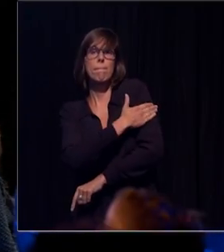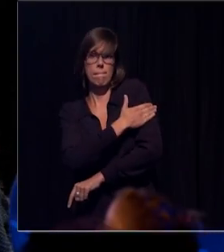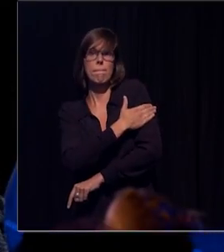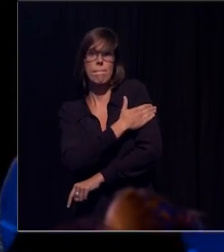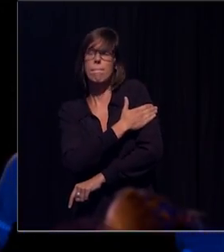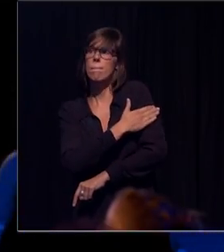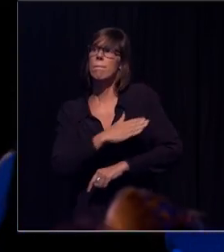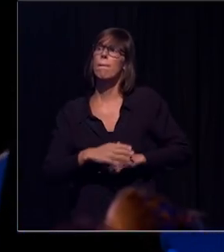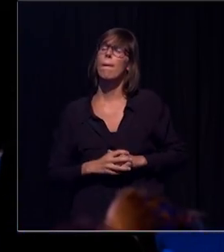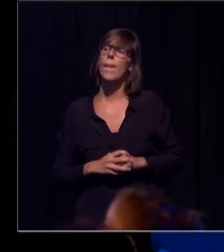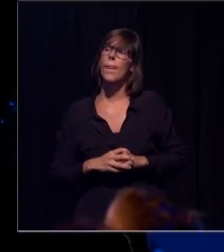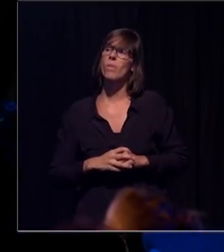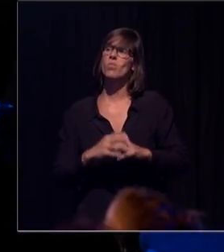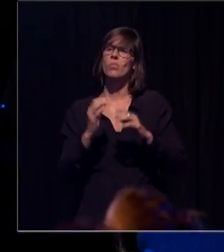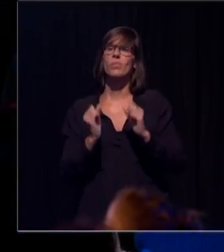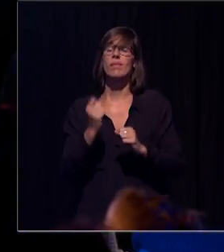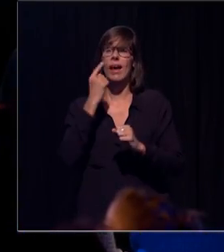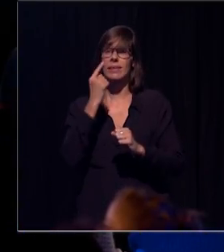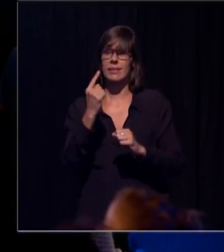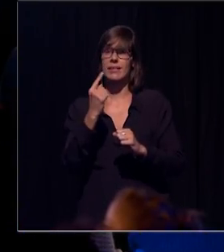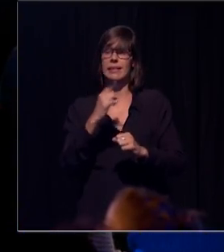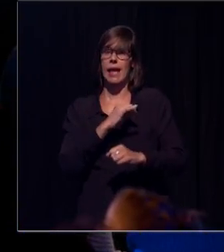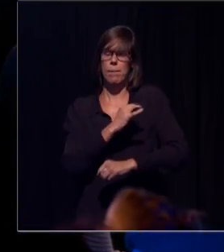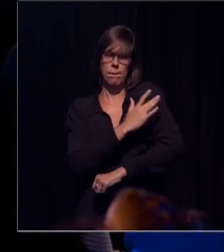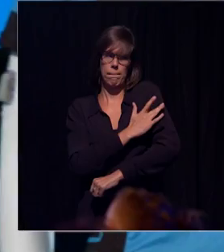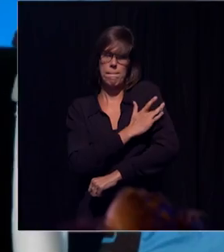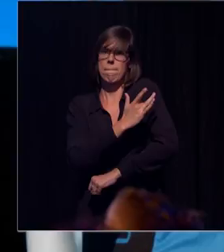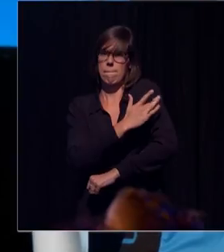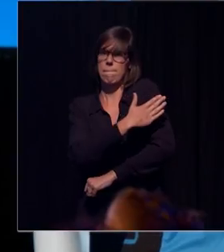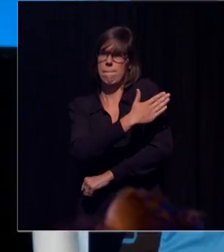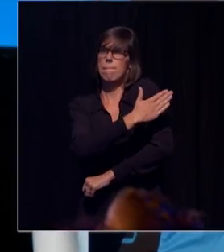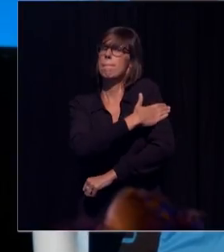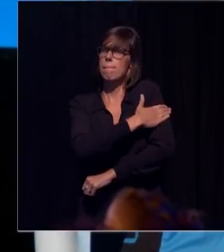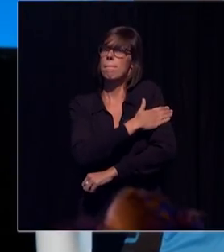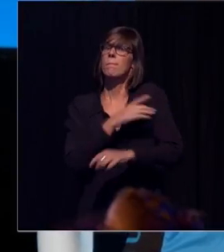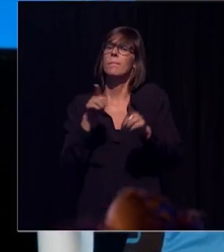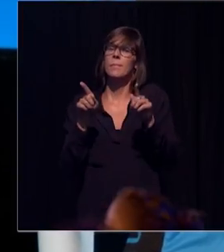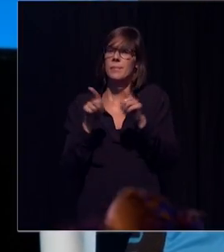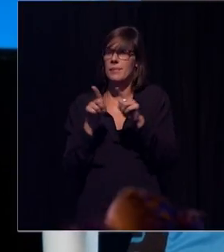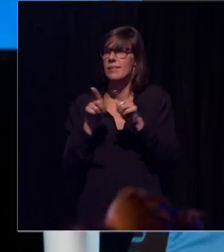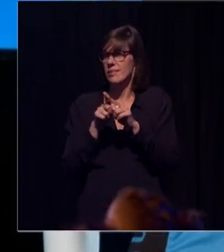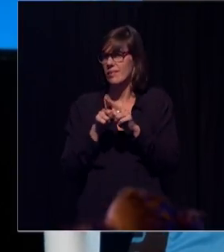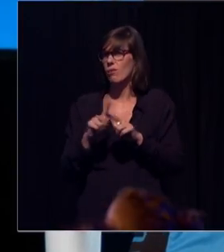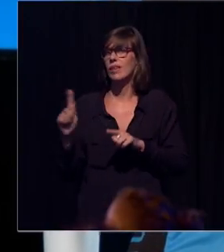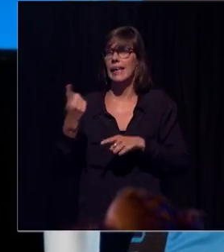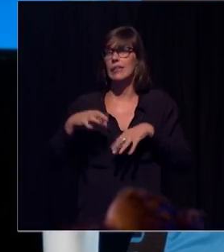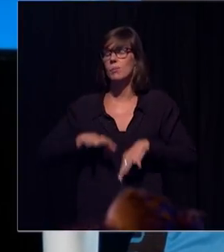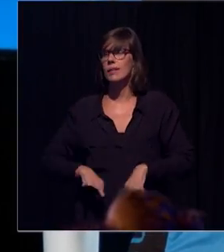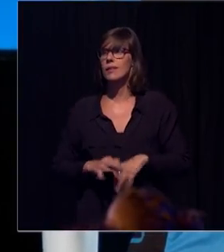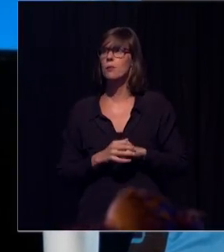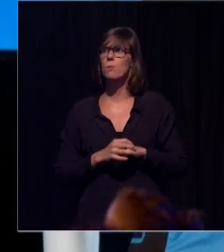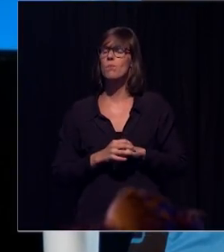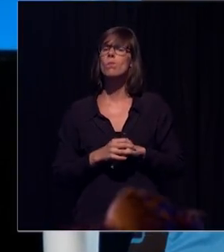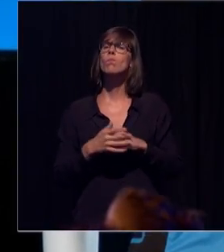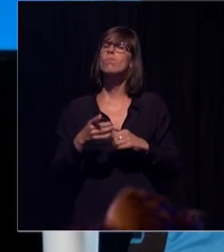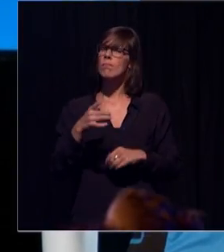hier, mijn vriendin heeft ook zo'n sensor op haar arm en dus u kan hier zien, aan haar linkerarm heeft ze zo'n